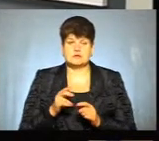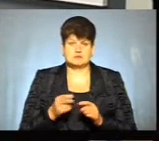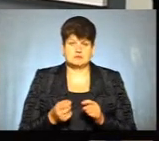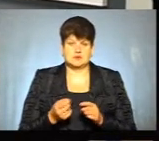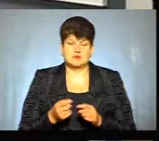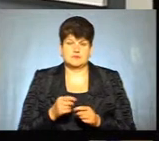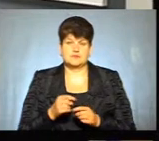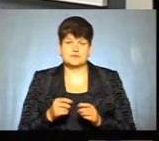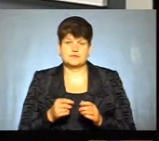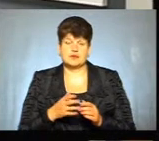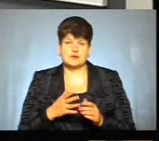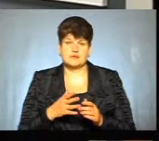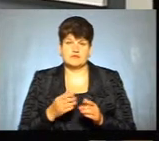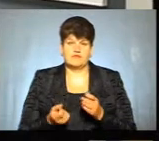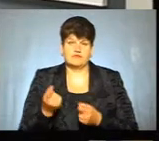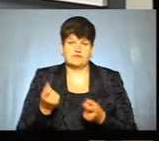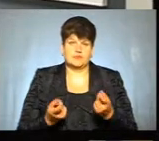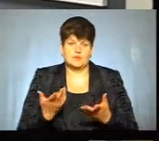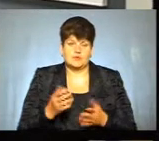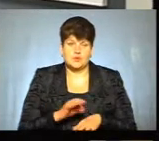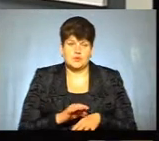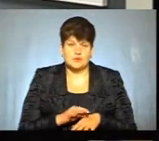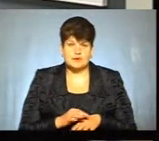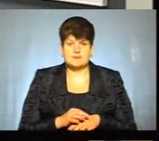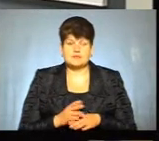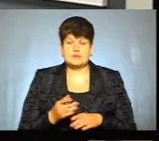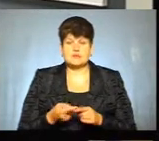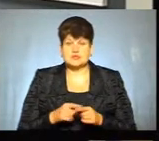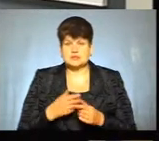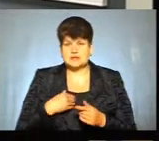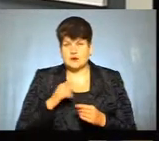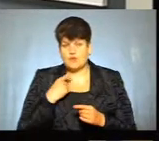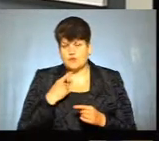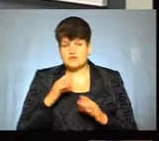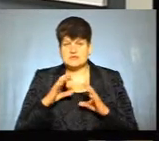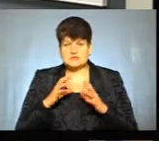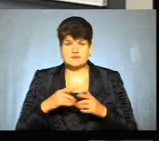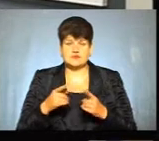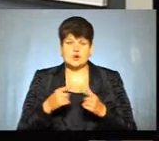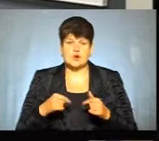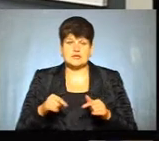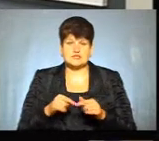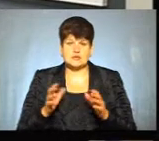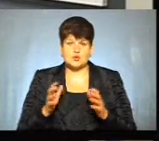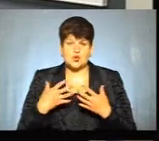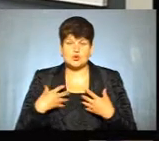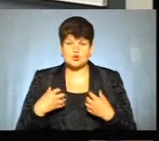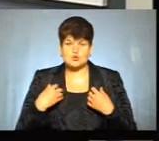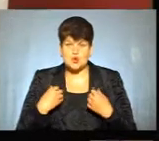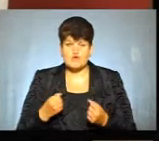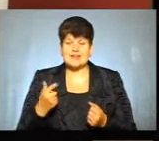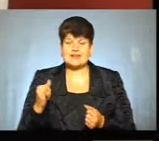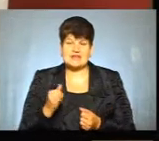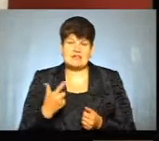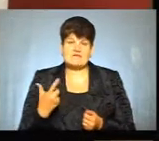території Північної півкулі. Про це нас інформує Всесвітня організація охорони здоров'я і, відповідно,